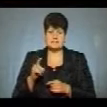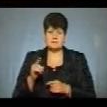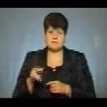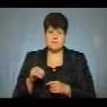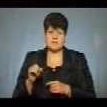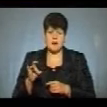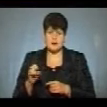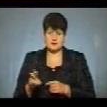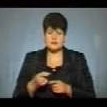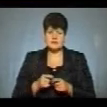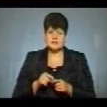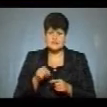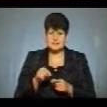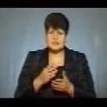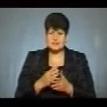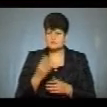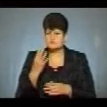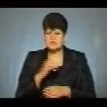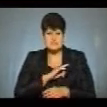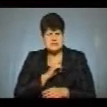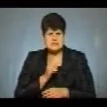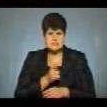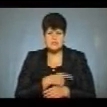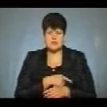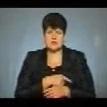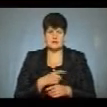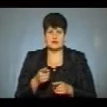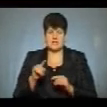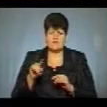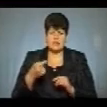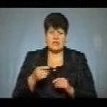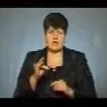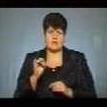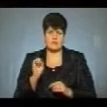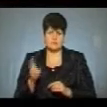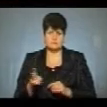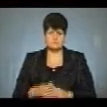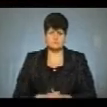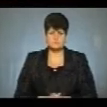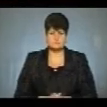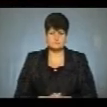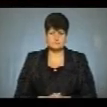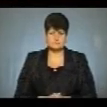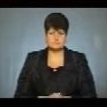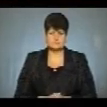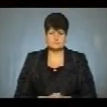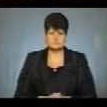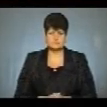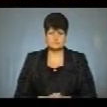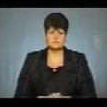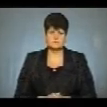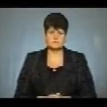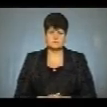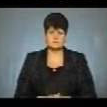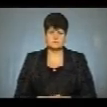речовина є одною з чотирьох найпотужніших канцерогенів і викликає онкологічні захворювання. Богдан Буденчук, Марта Журавель. Новини